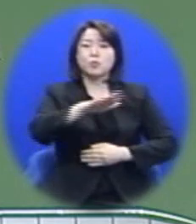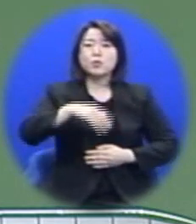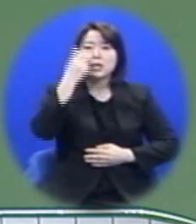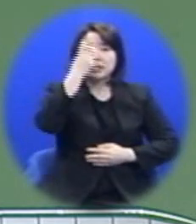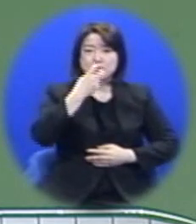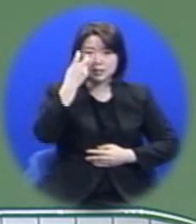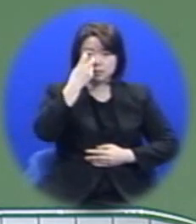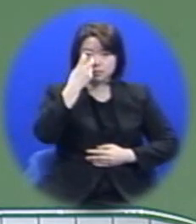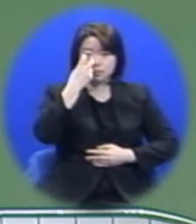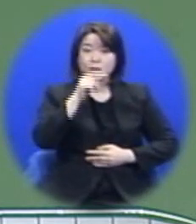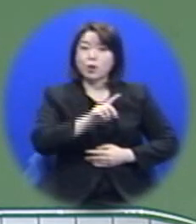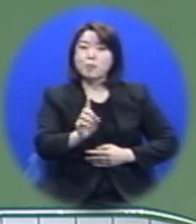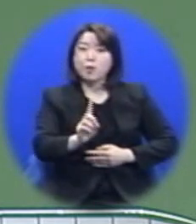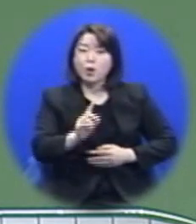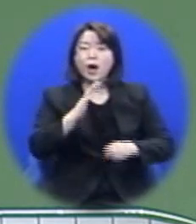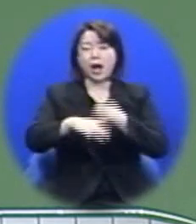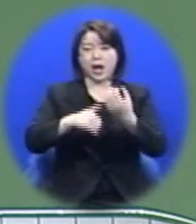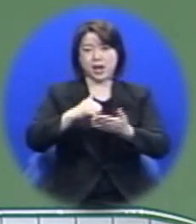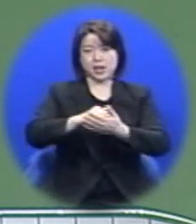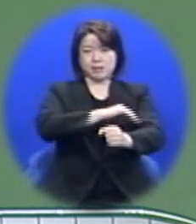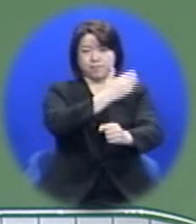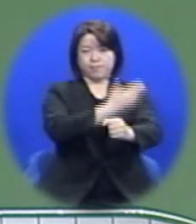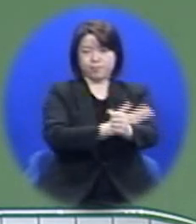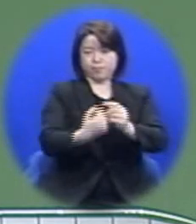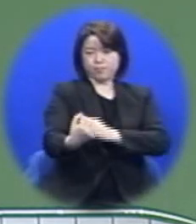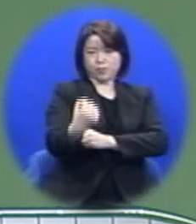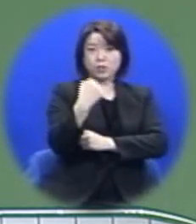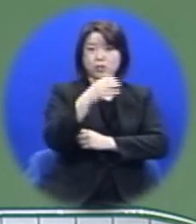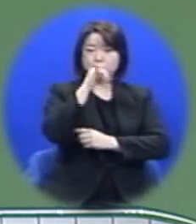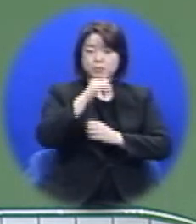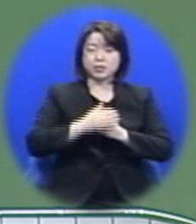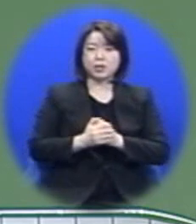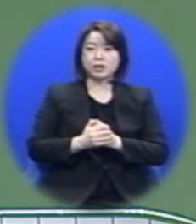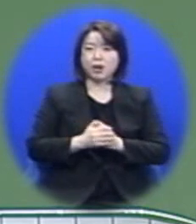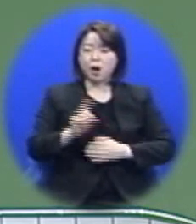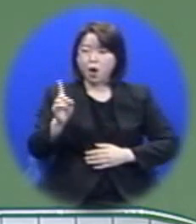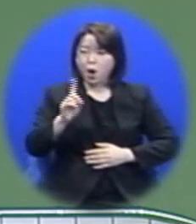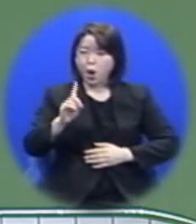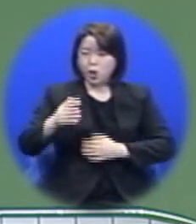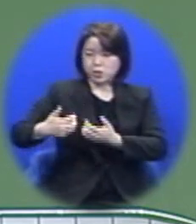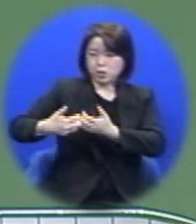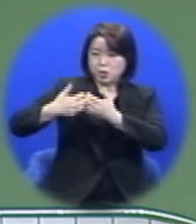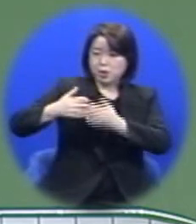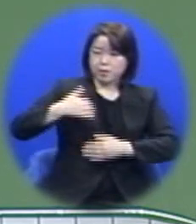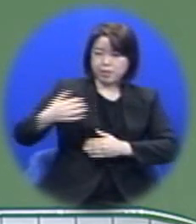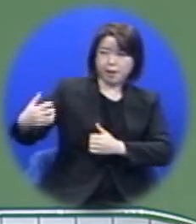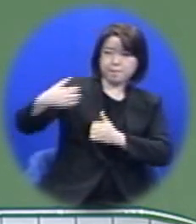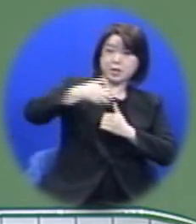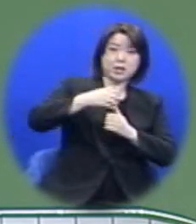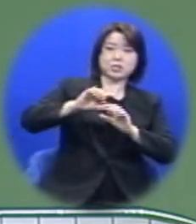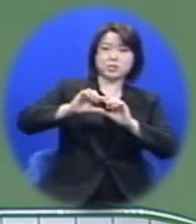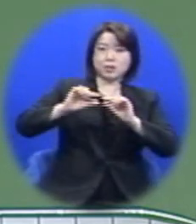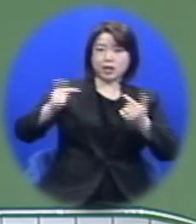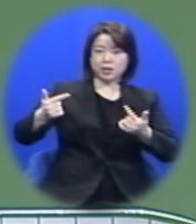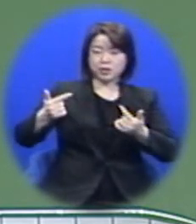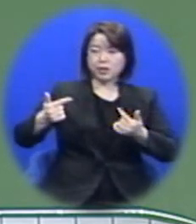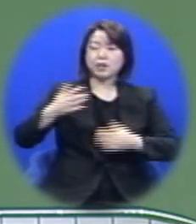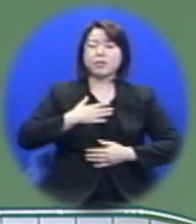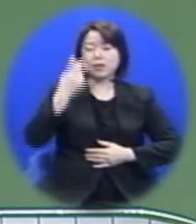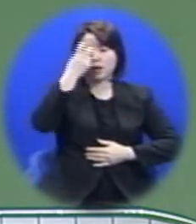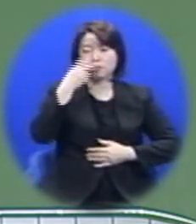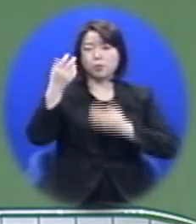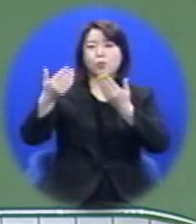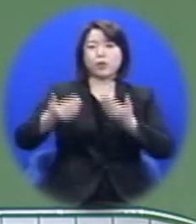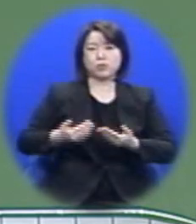하나님의 권능이죠. 그 어떤 대적도 나를 침공하지 못하도록 나를 보호해 주신다. 또 하나가